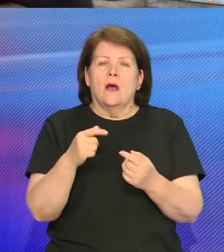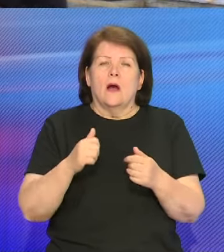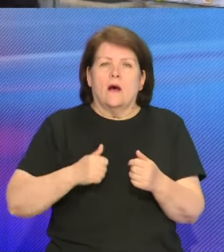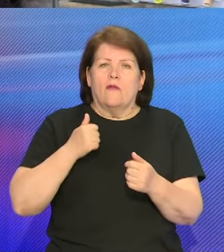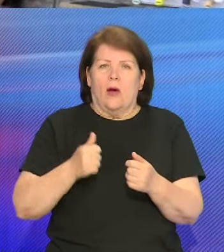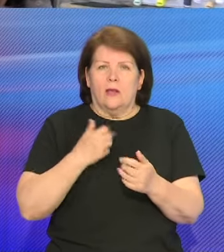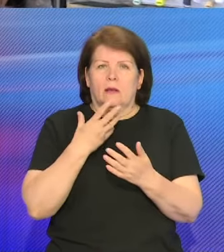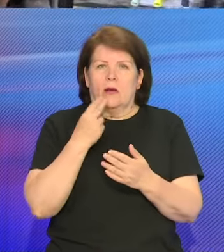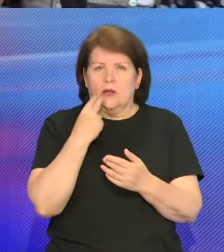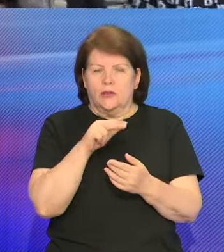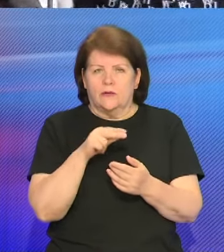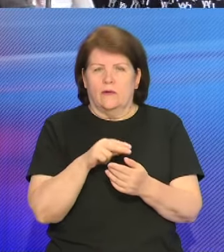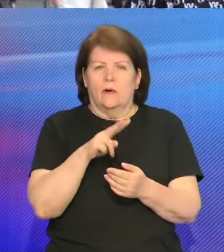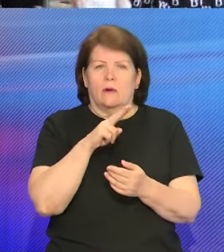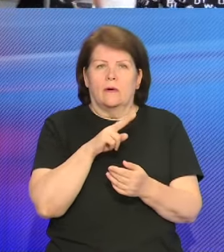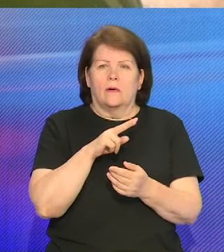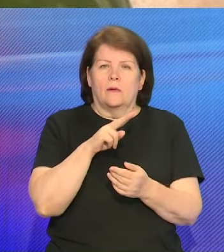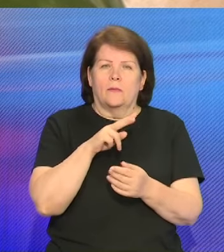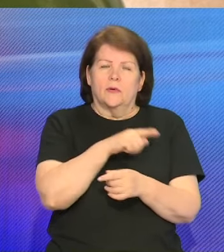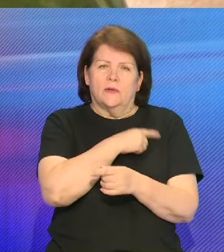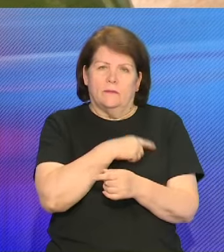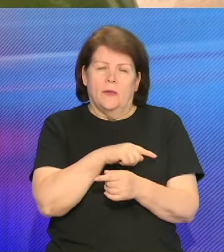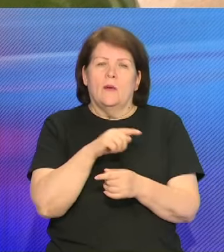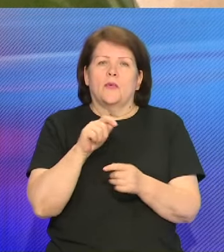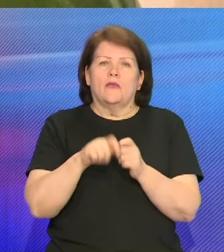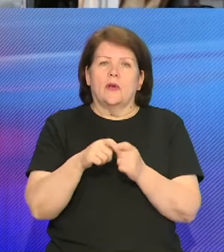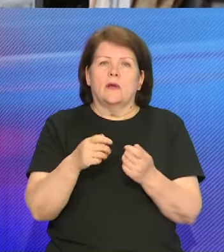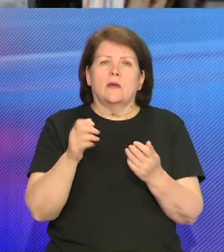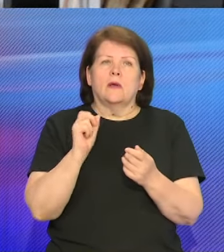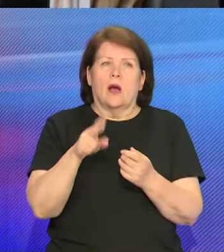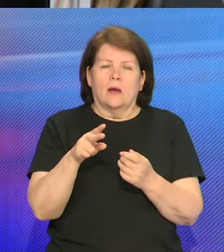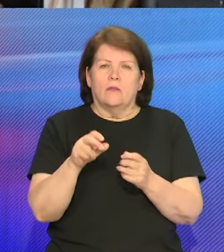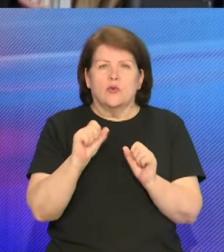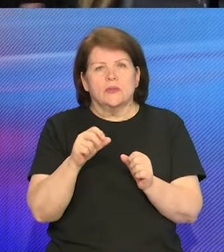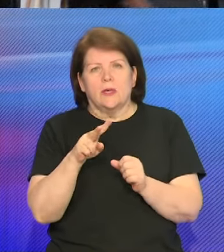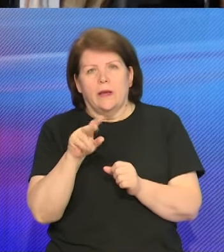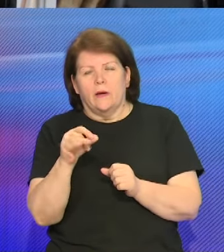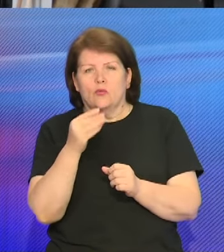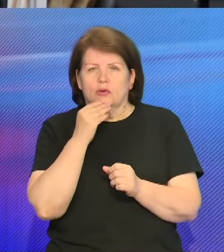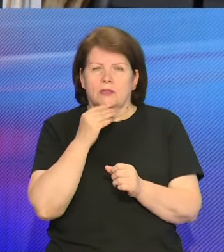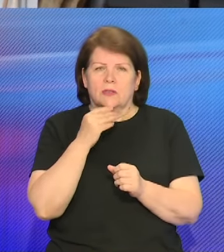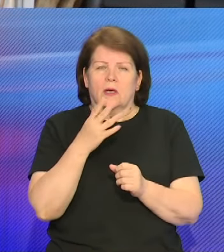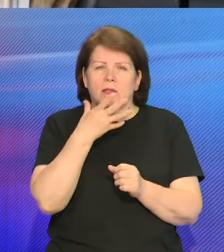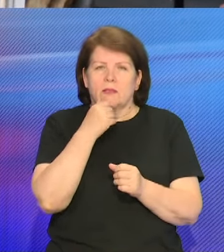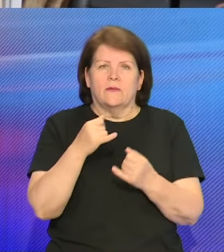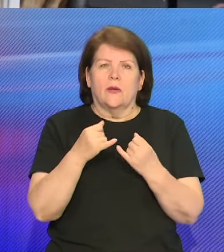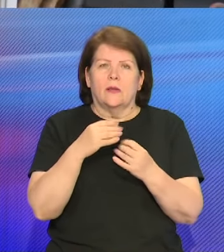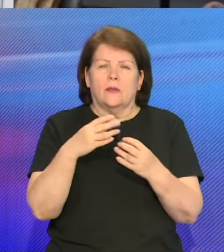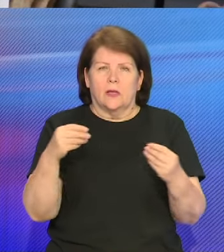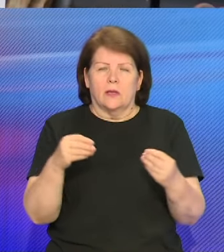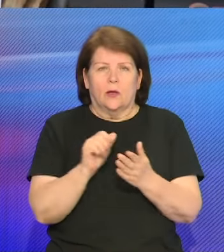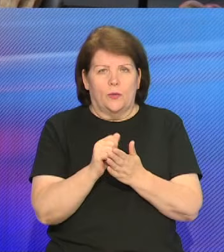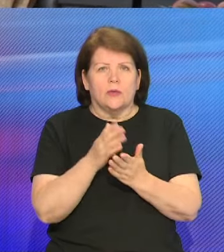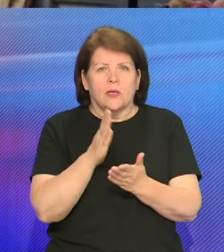Рувкіна проверяет, насколько безопасно есть пригожие дыни. Скажите, пожалуйста, а документы есть у вас о качестве безопасности на арбузы и